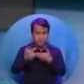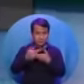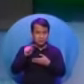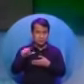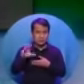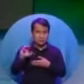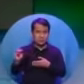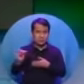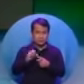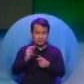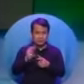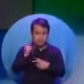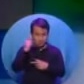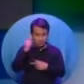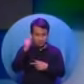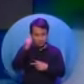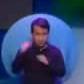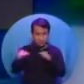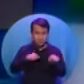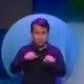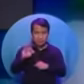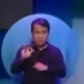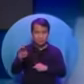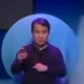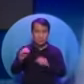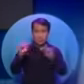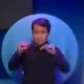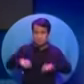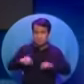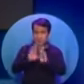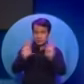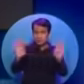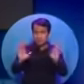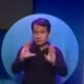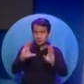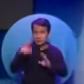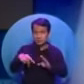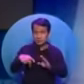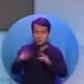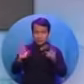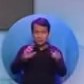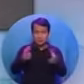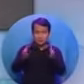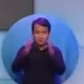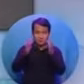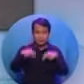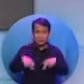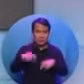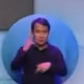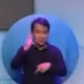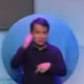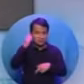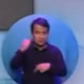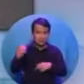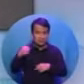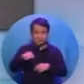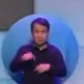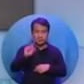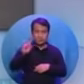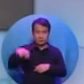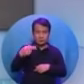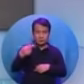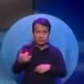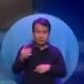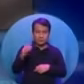rafi2fineaction@gmail.com o sa rafi2fineaction Facebook page. Siguraduhin bukas ang inyong cellphone kapag tumutok kayo dito sa Idol in Action sa